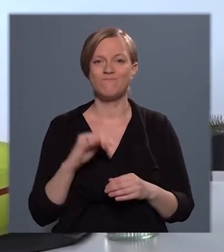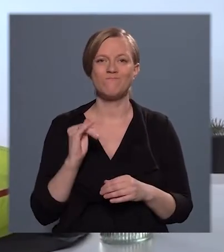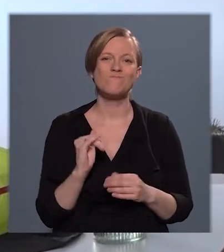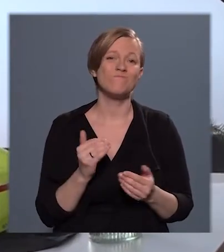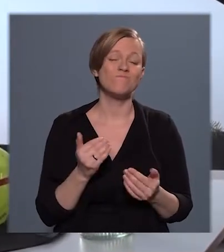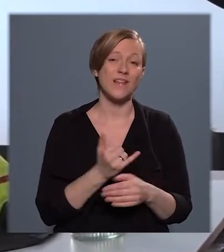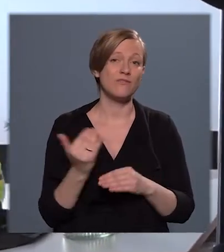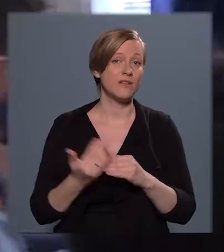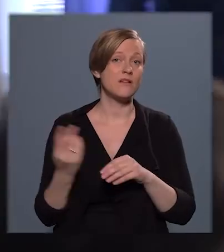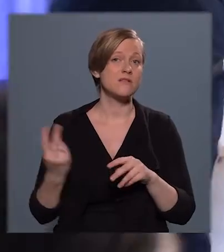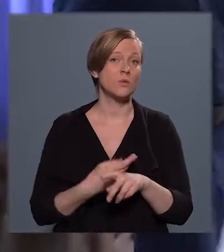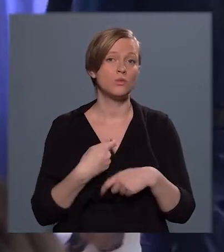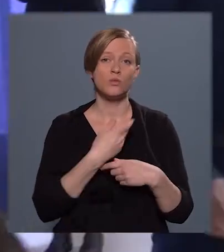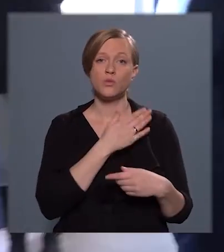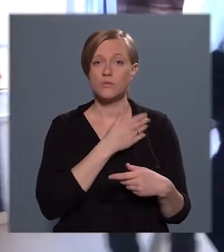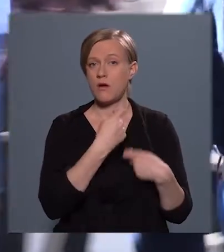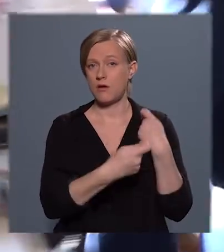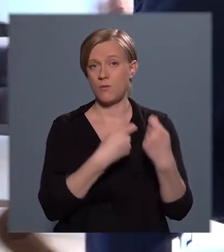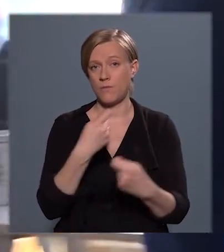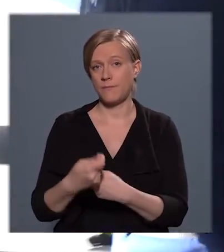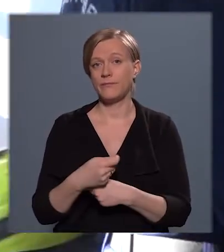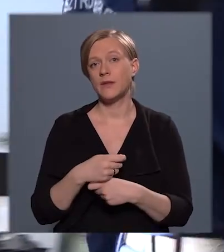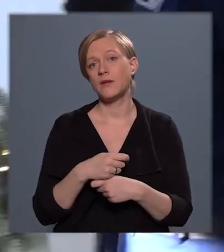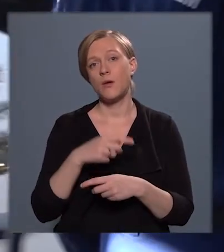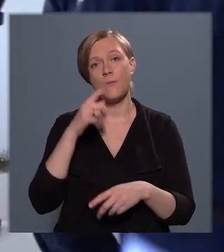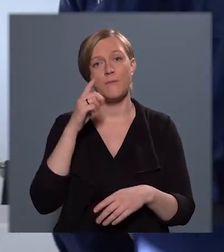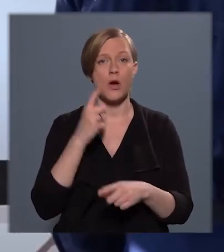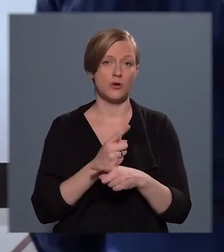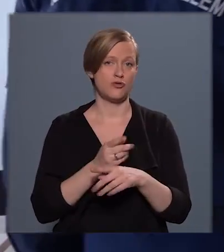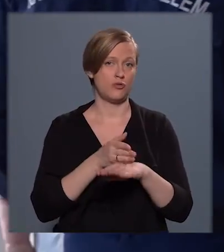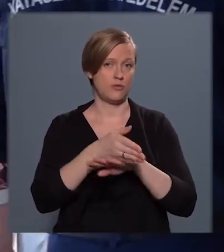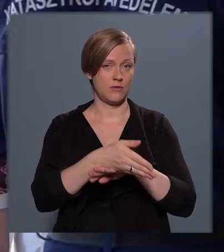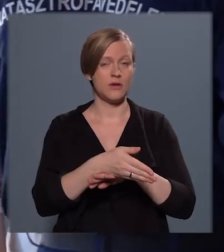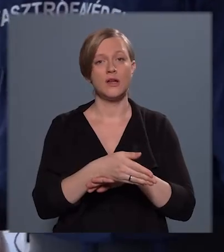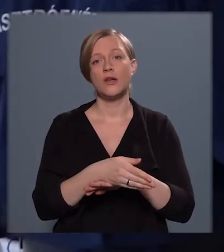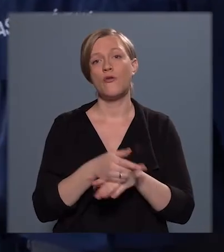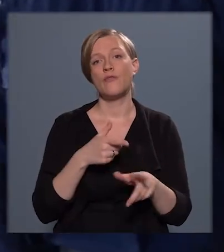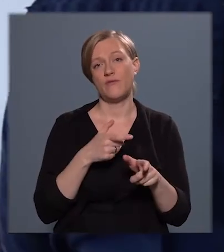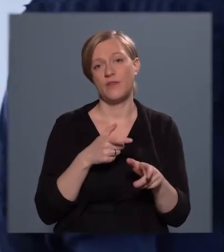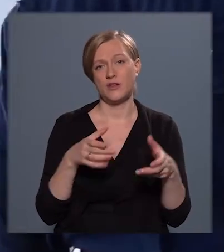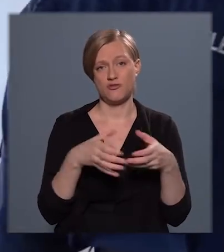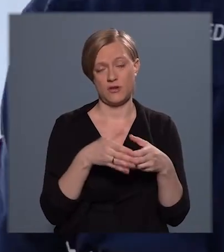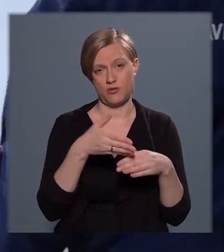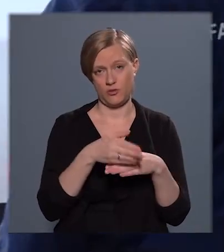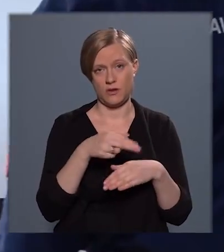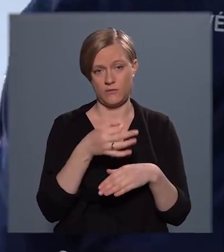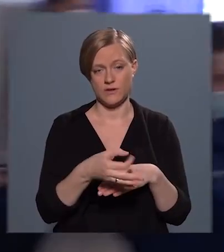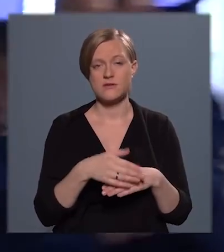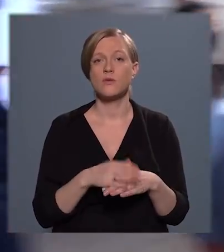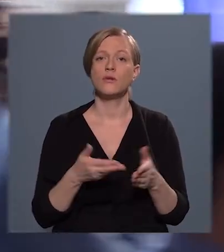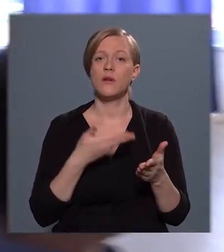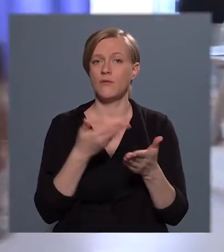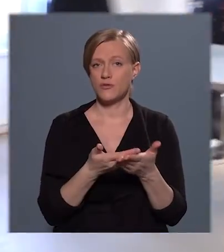év végén szoktuk jutalmazni a parancsnokaink által, fegyveres testületekről beszélek,